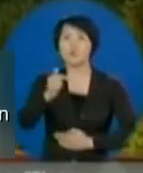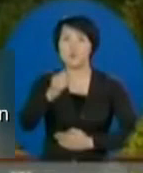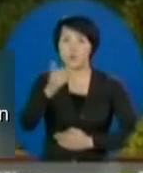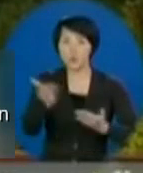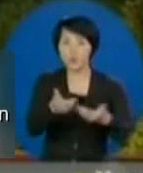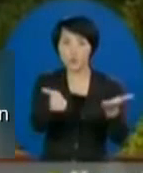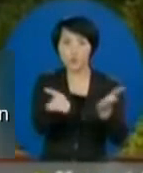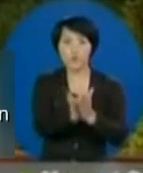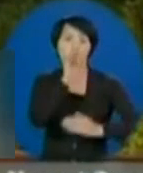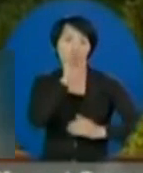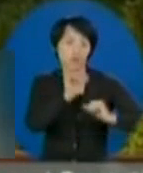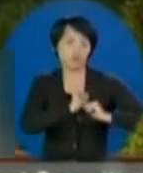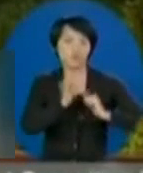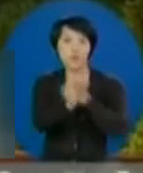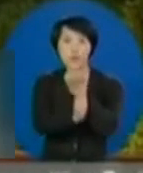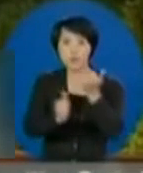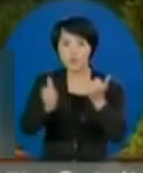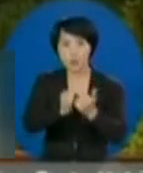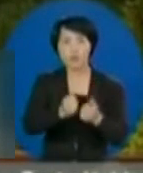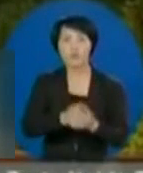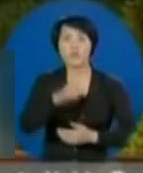조선노동당 중앙위군사위원회,